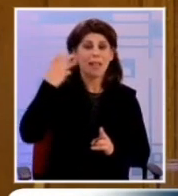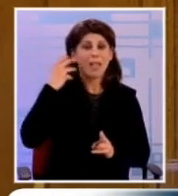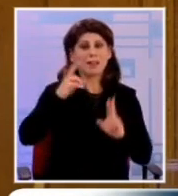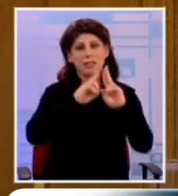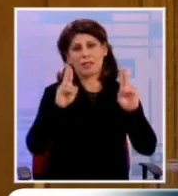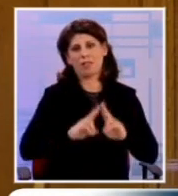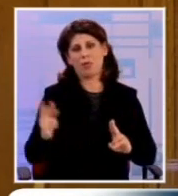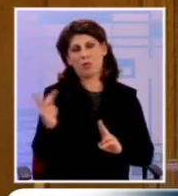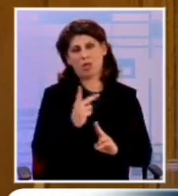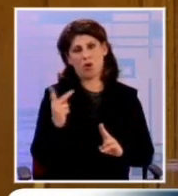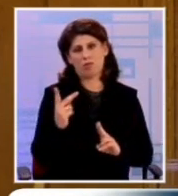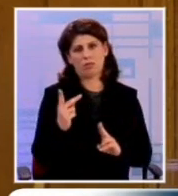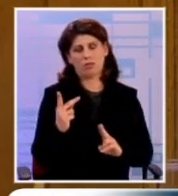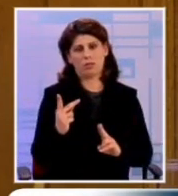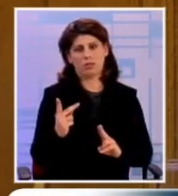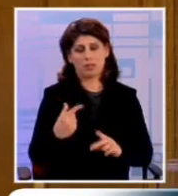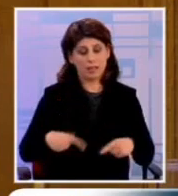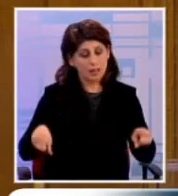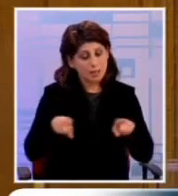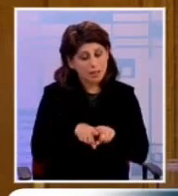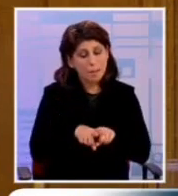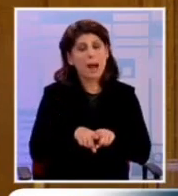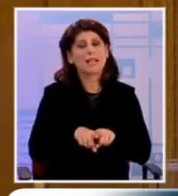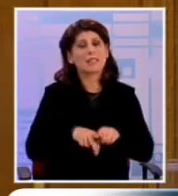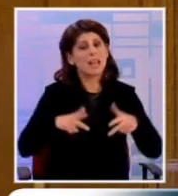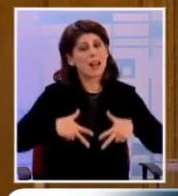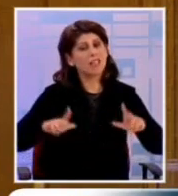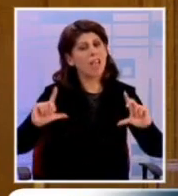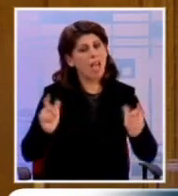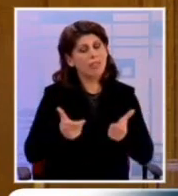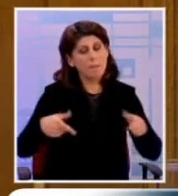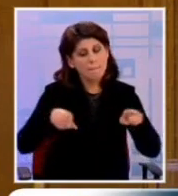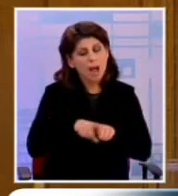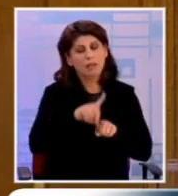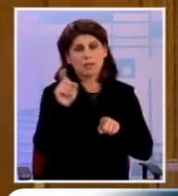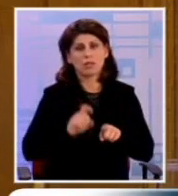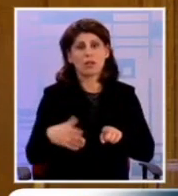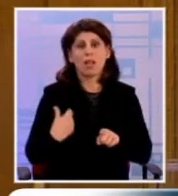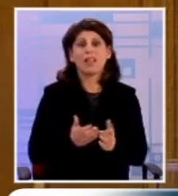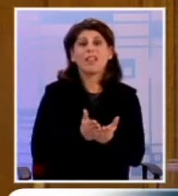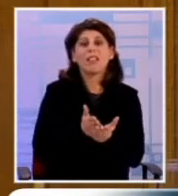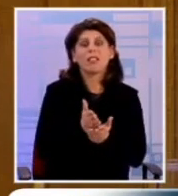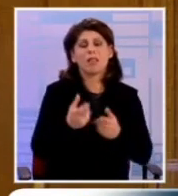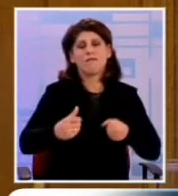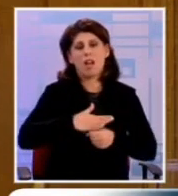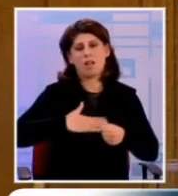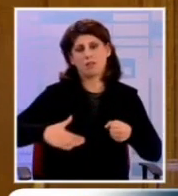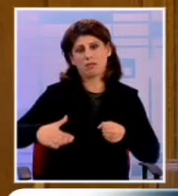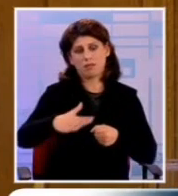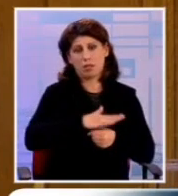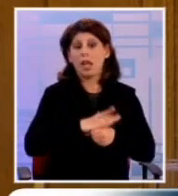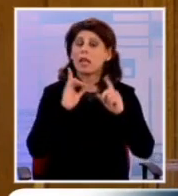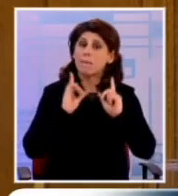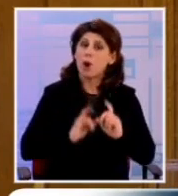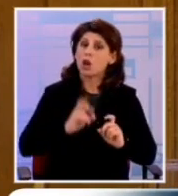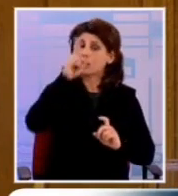διεθνούς κοινότητας. Η συνύπαρξη εθνών και κρατών έχει εκτός των άλλων και ηθικές βάσεις. Η υποχρέωση